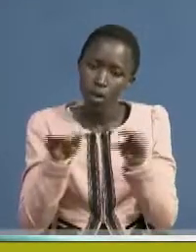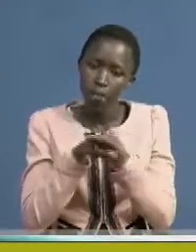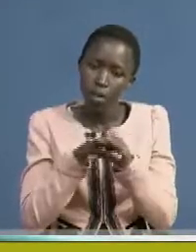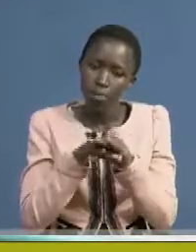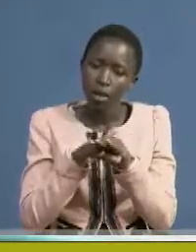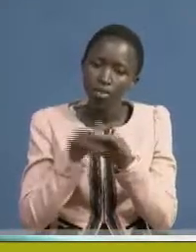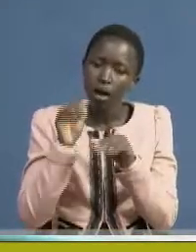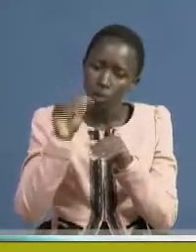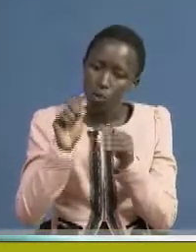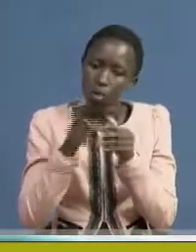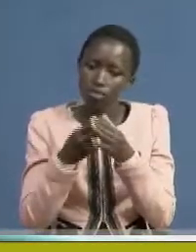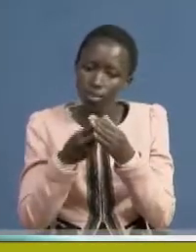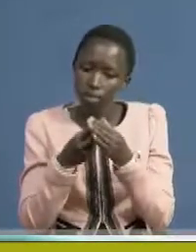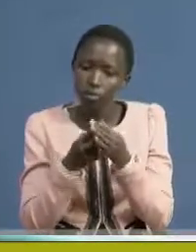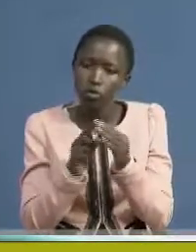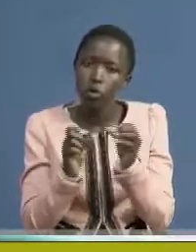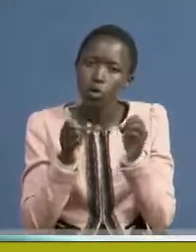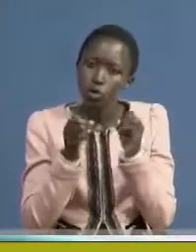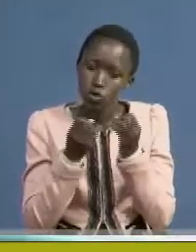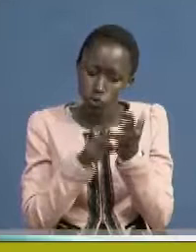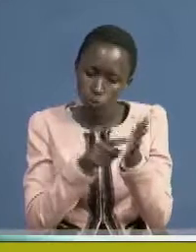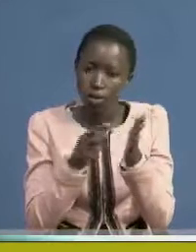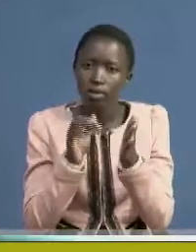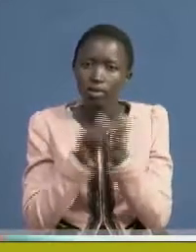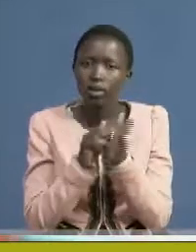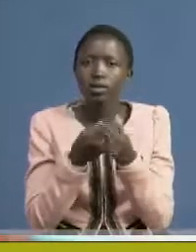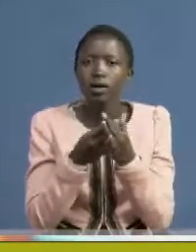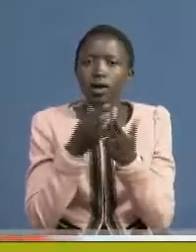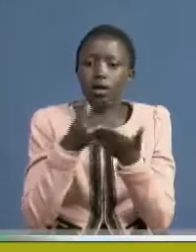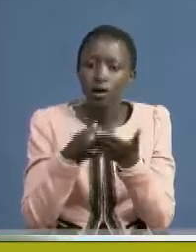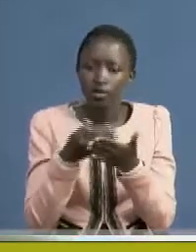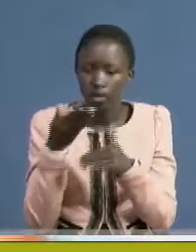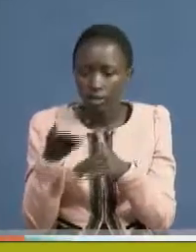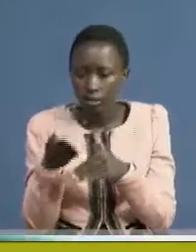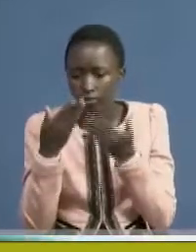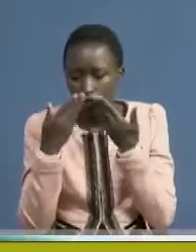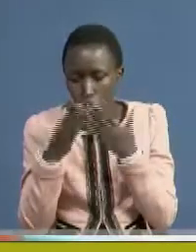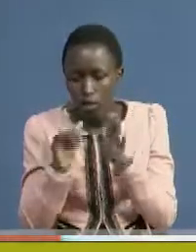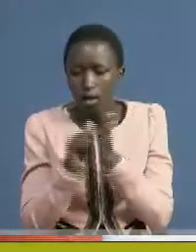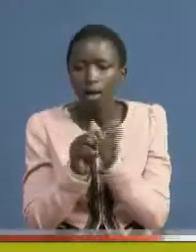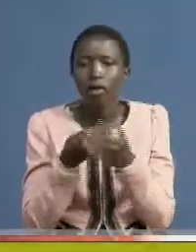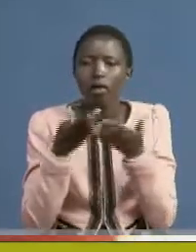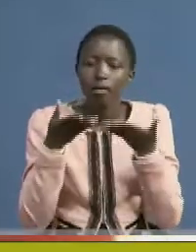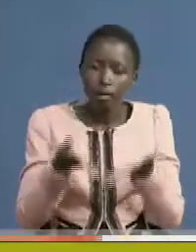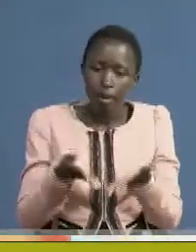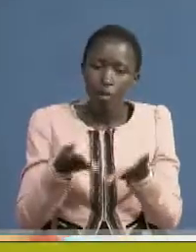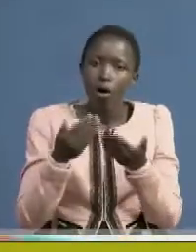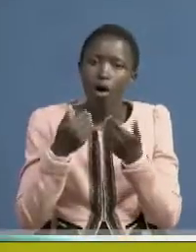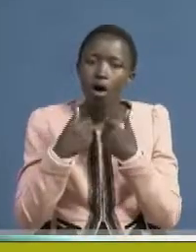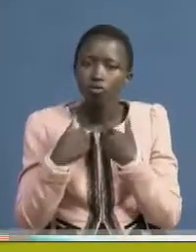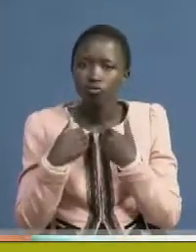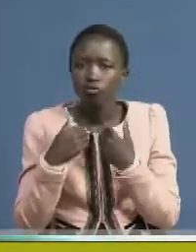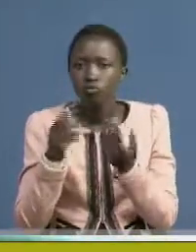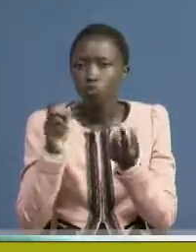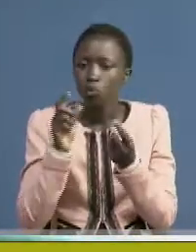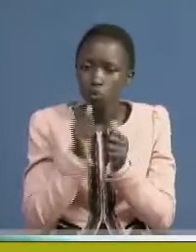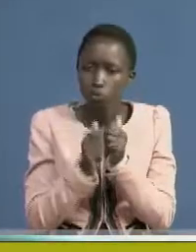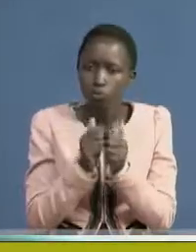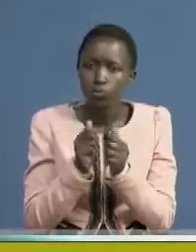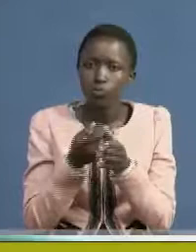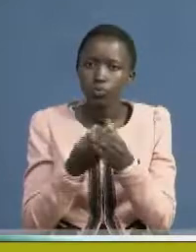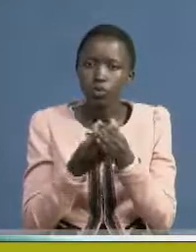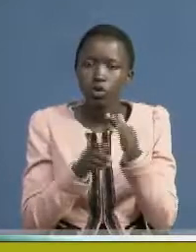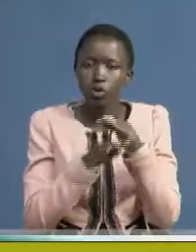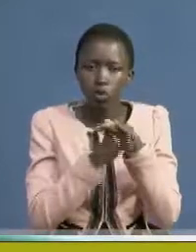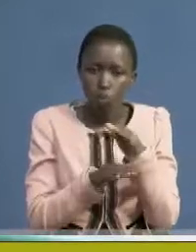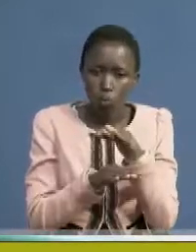yao, wa enlightened members, waseme wamefika pahali fulani. Na sasa tumeona iko hivi na hivi, income yetu ni